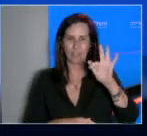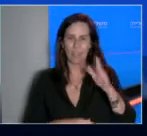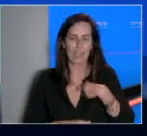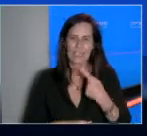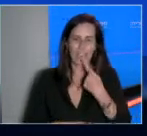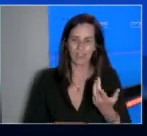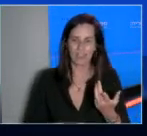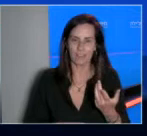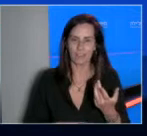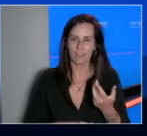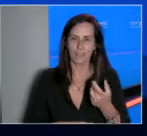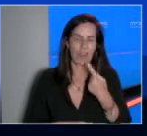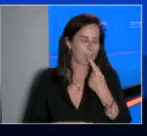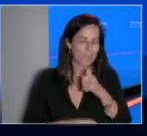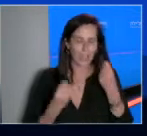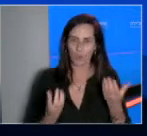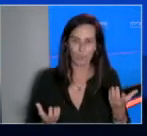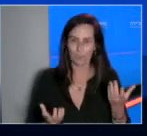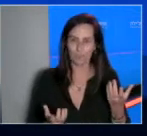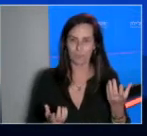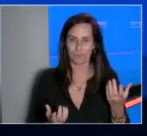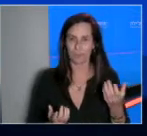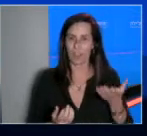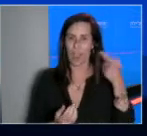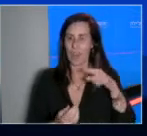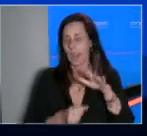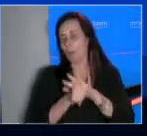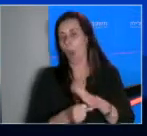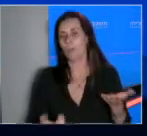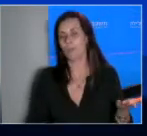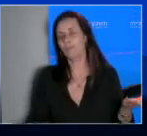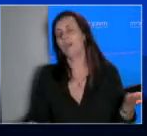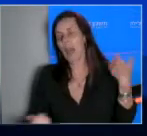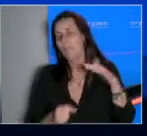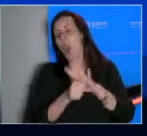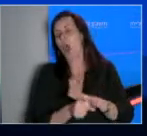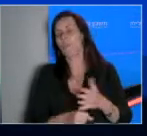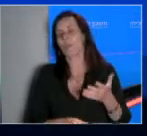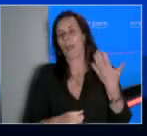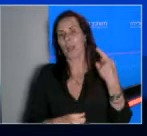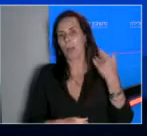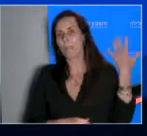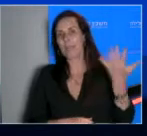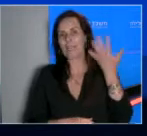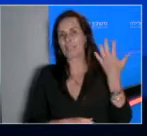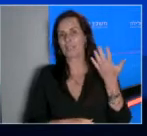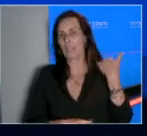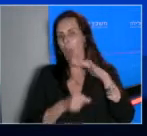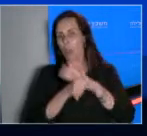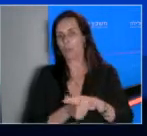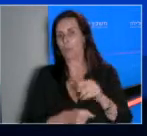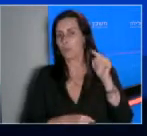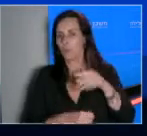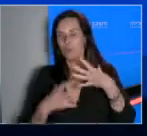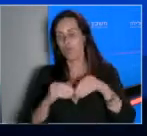איך אני יכול להגדיר את זה בצורה הכי טובה? כאילו, היה להם לוביסטים. כן, היה גם מלא כסף, מה זאת אומרת? היה לוביסטים, הם